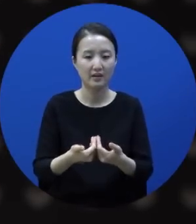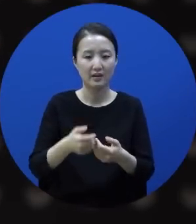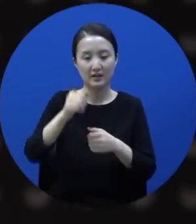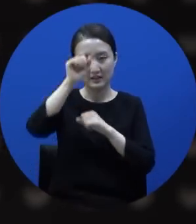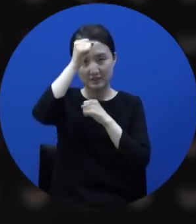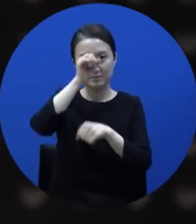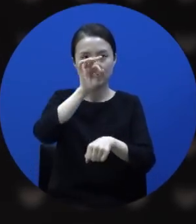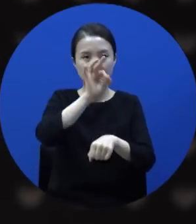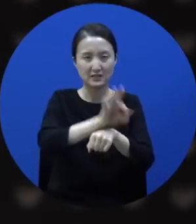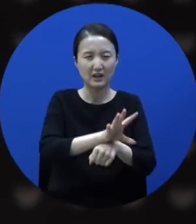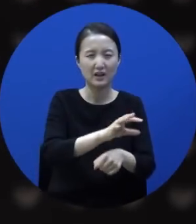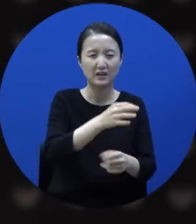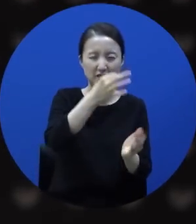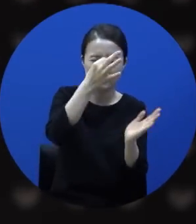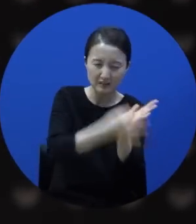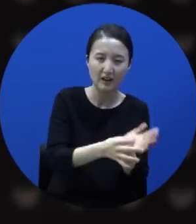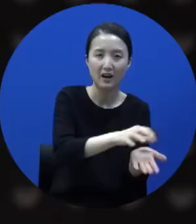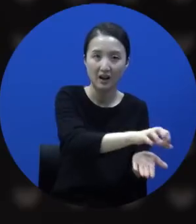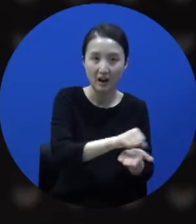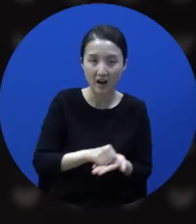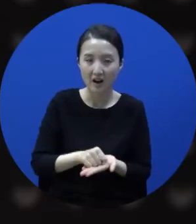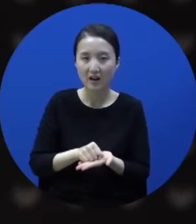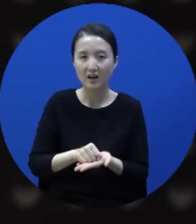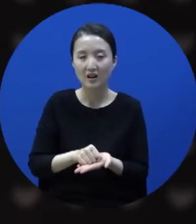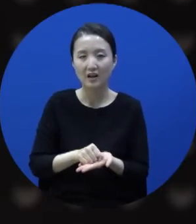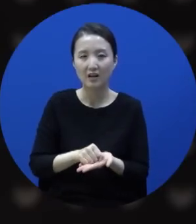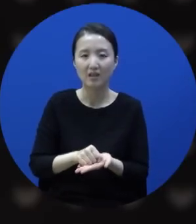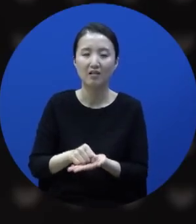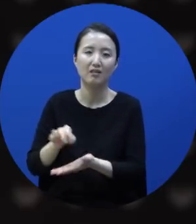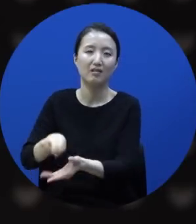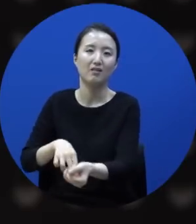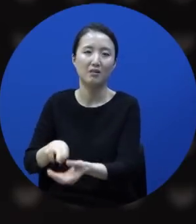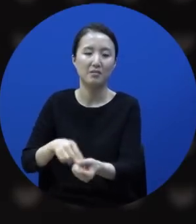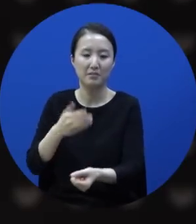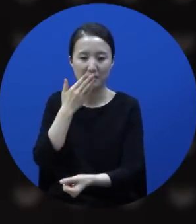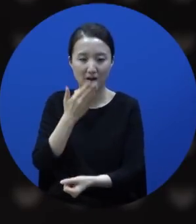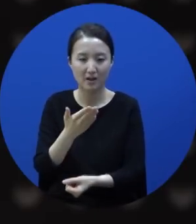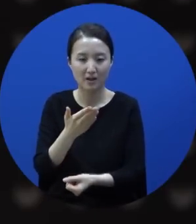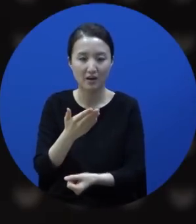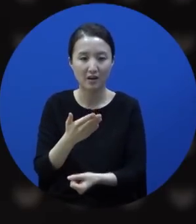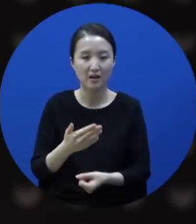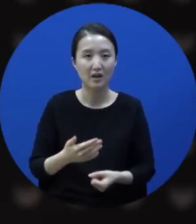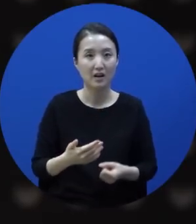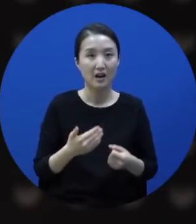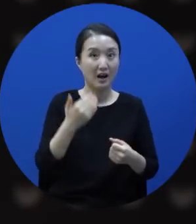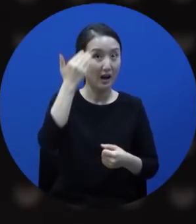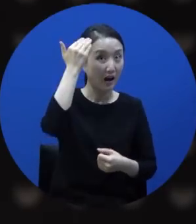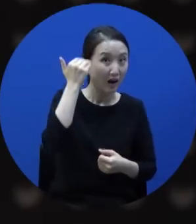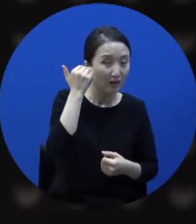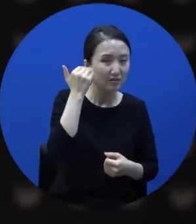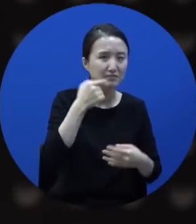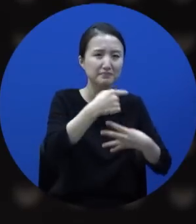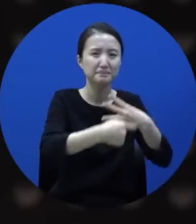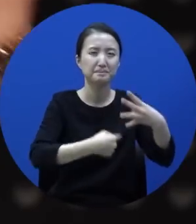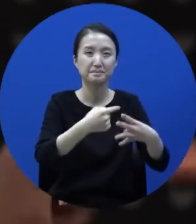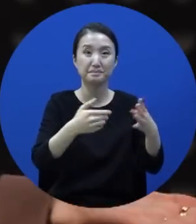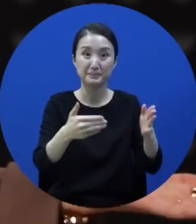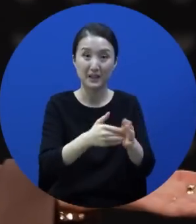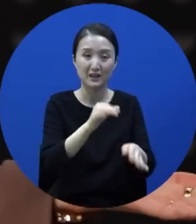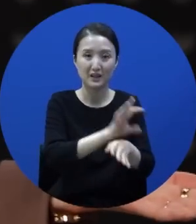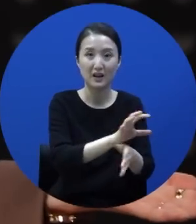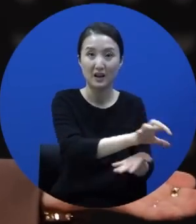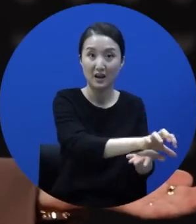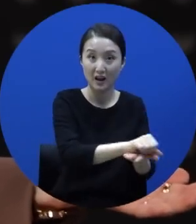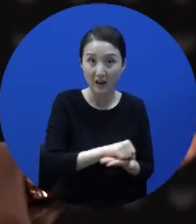가져올 수 있는 너무나 최적의 조건이었던 거예요. 이쪽에서 이제 시즌이 끝나고 다 이제 더 이상 처분할 수 없는 신발이